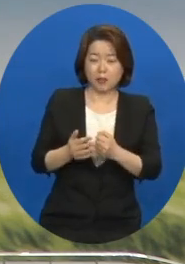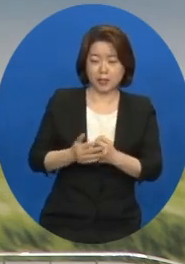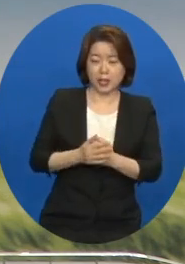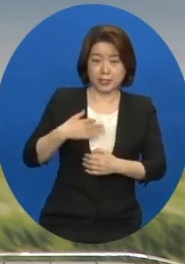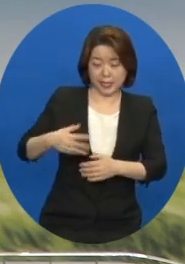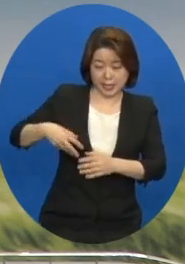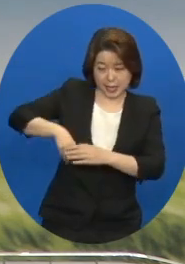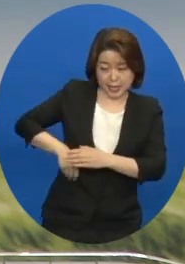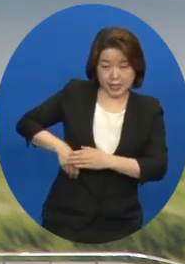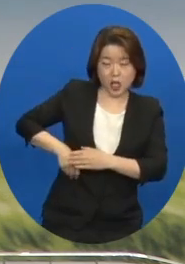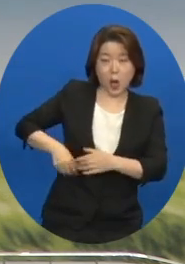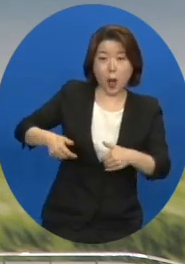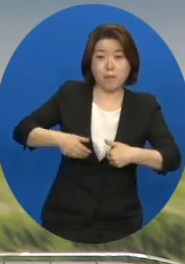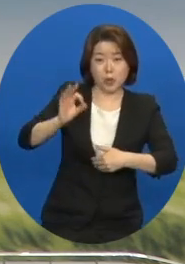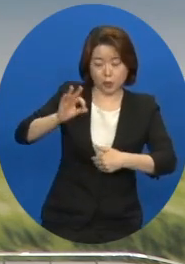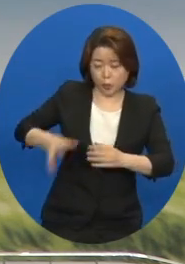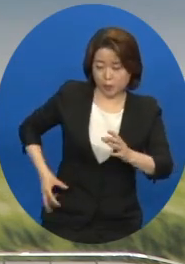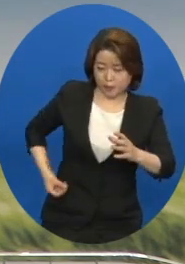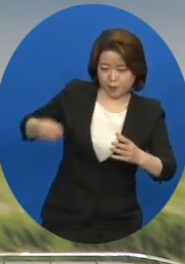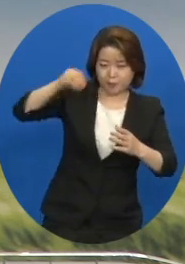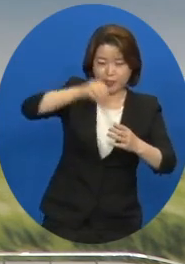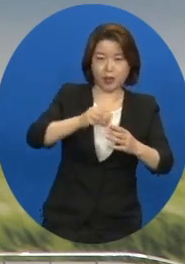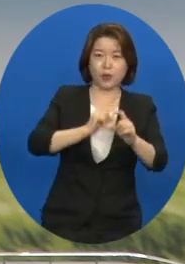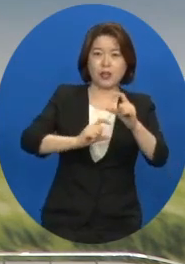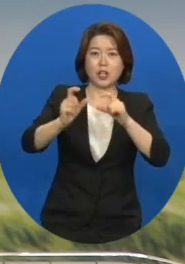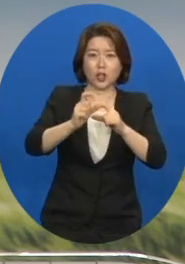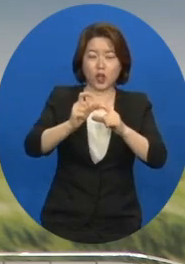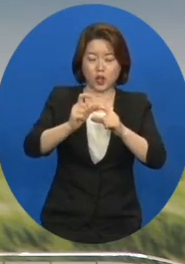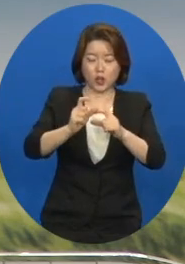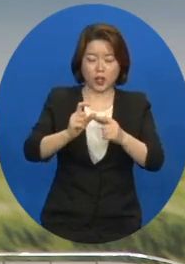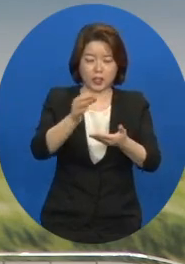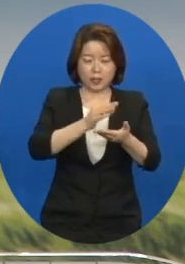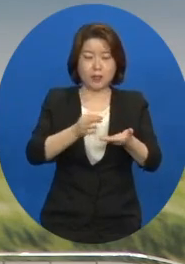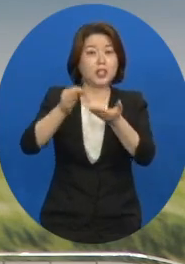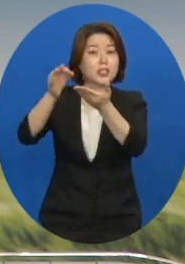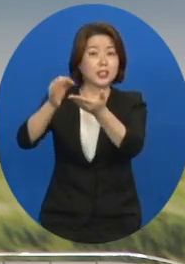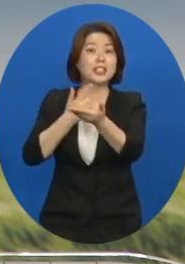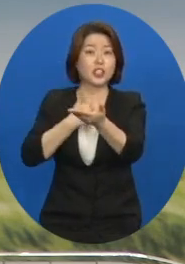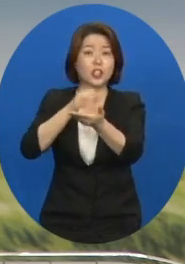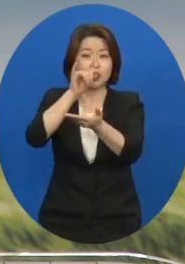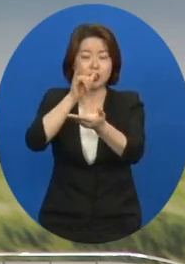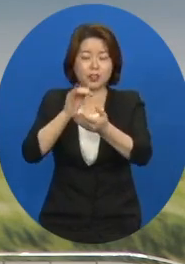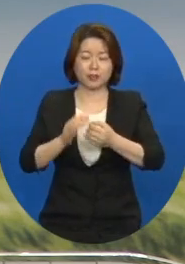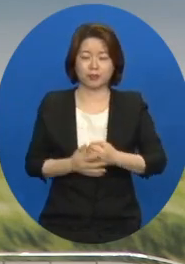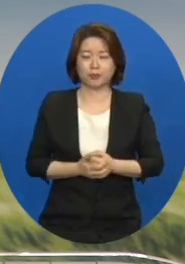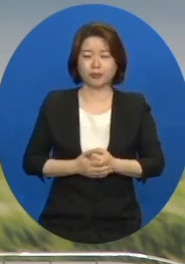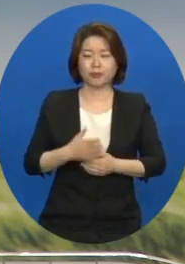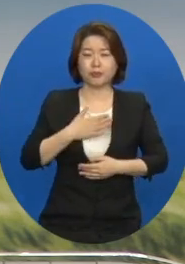용돈까지 다 털어서 함께 감사헌금을 했던 기억이 있습니다. 저는 어릴 때부터